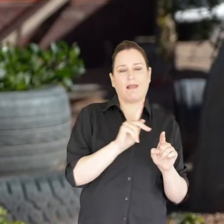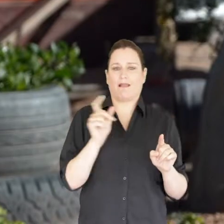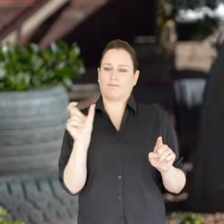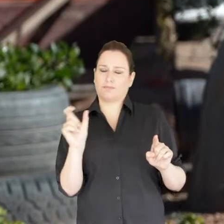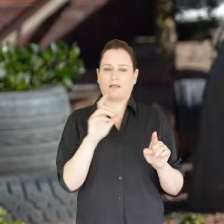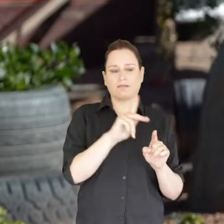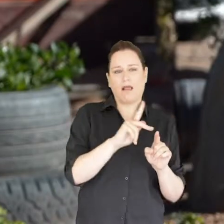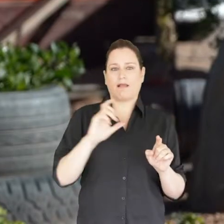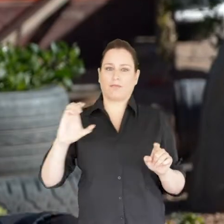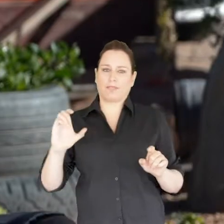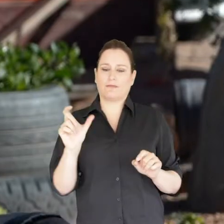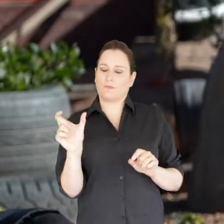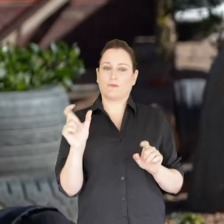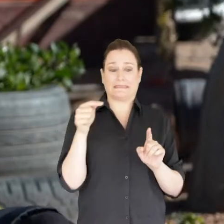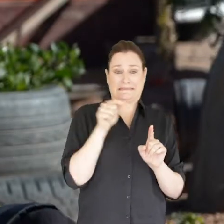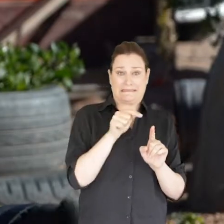Arab,